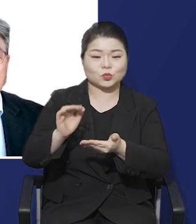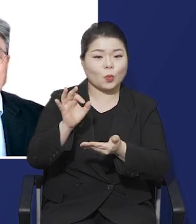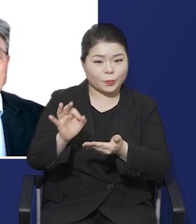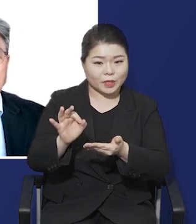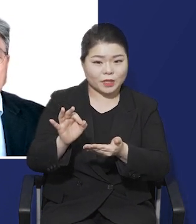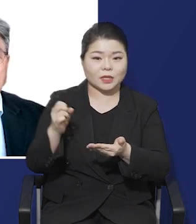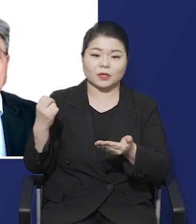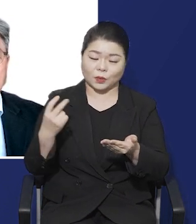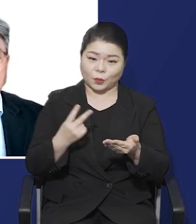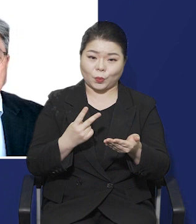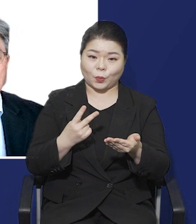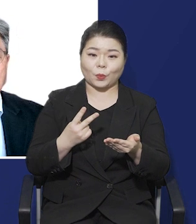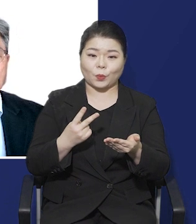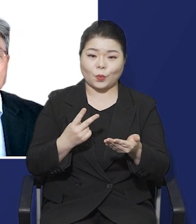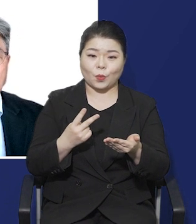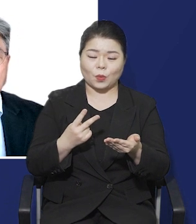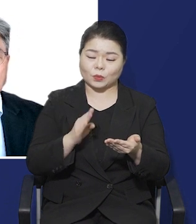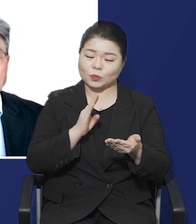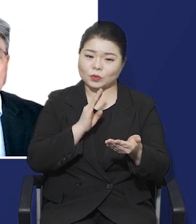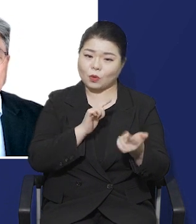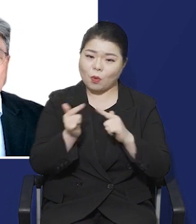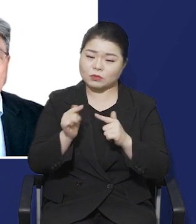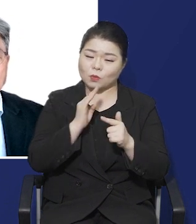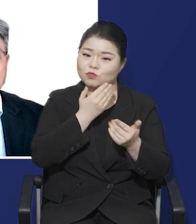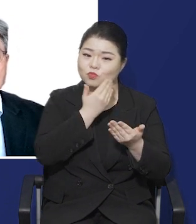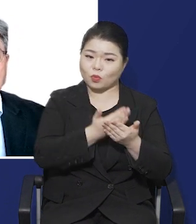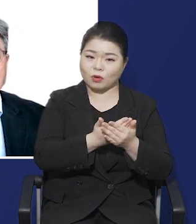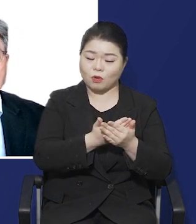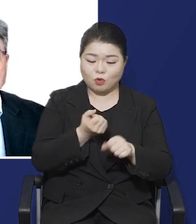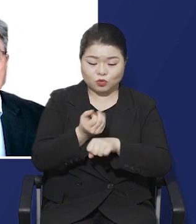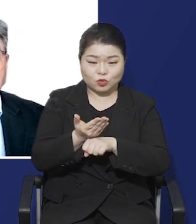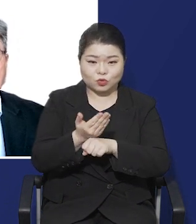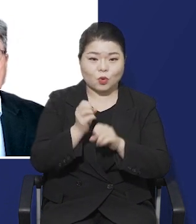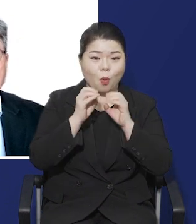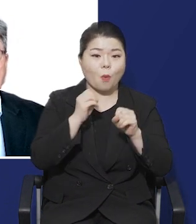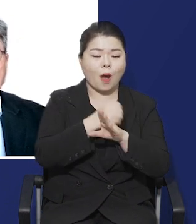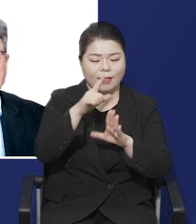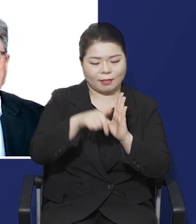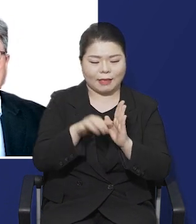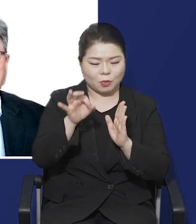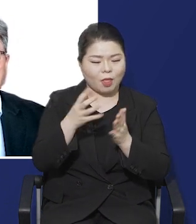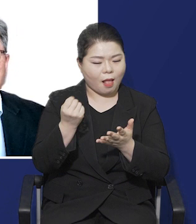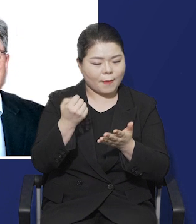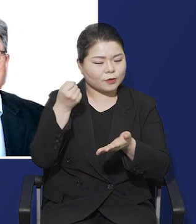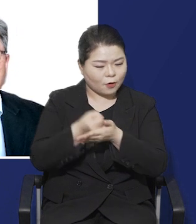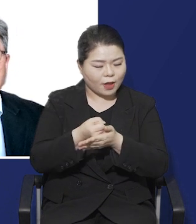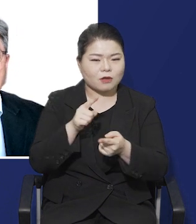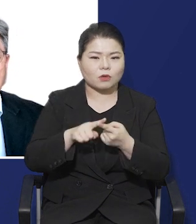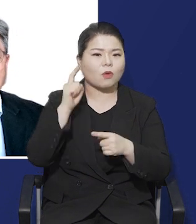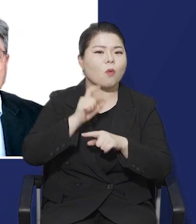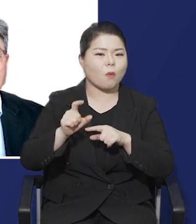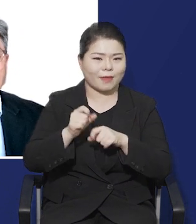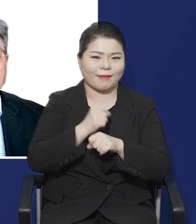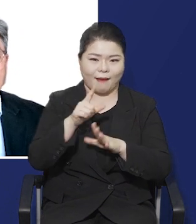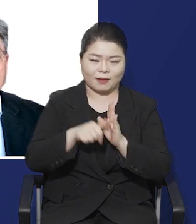어, 어, 이 매우 중요합니다. 이는 수출 마케팅에서 가격 전략 계획을 짤 때 고려해야 될